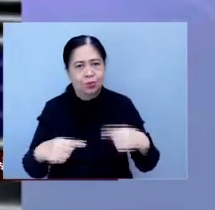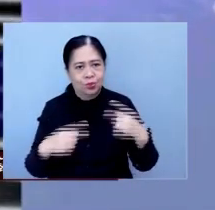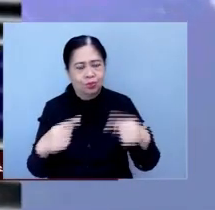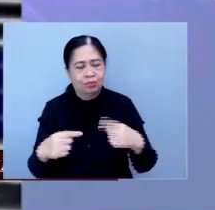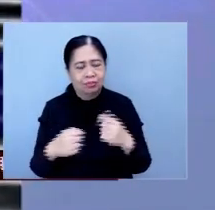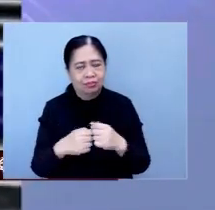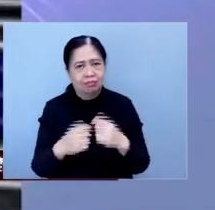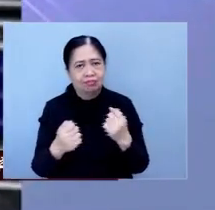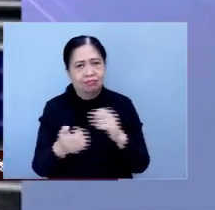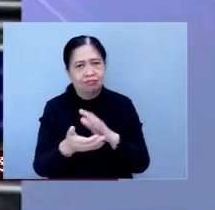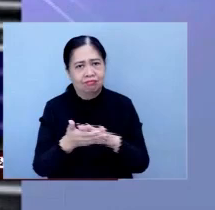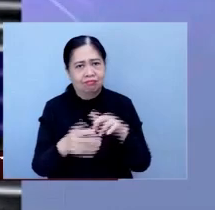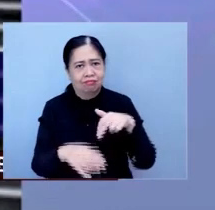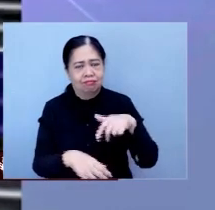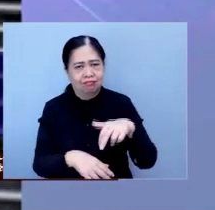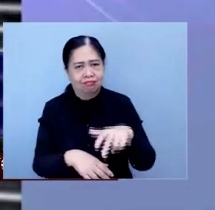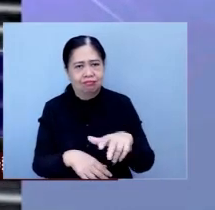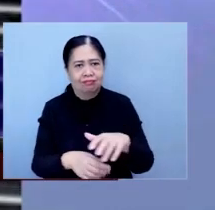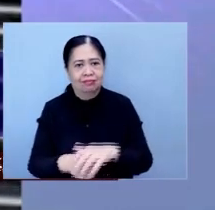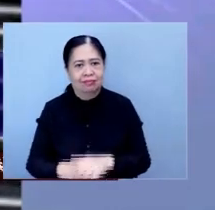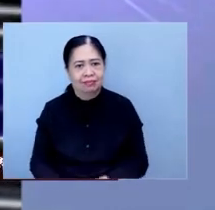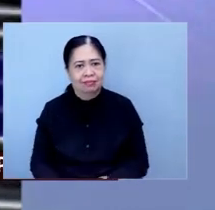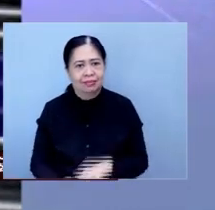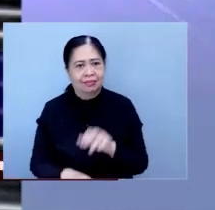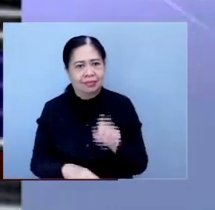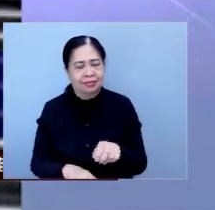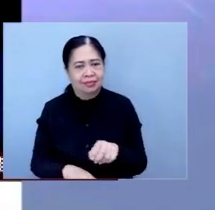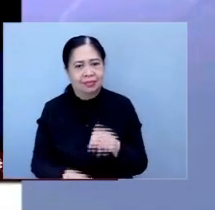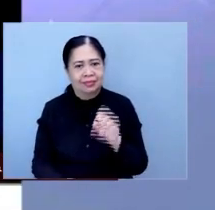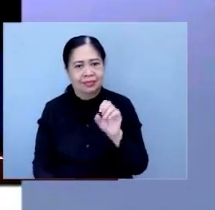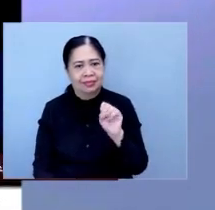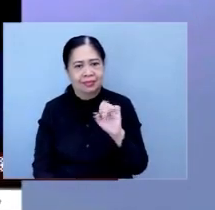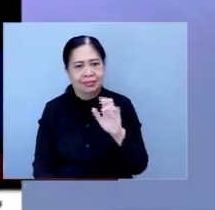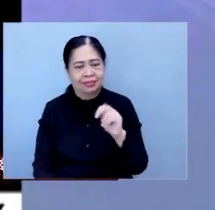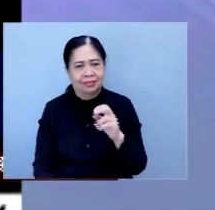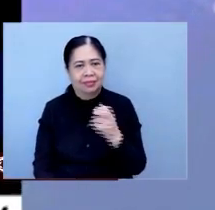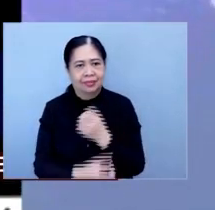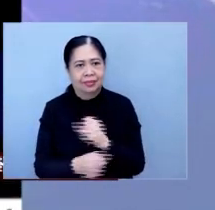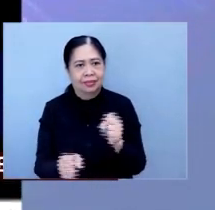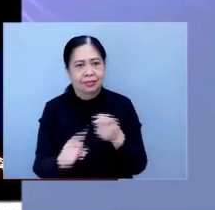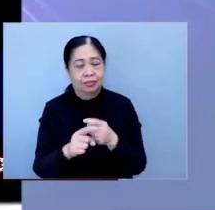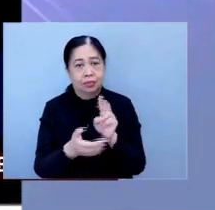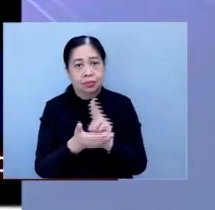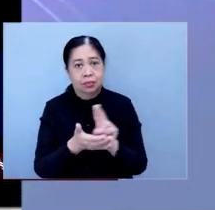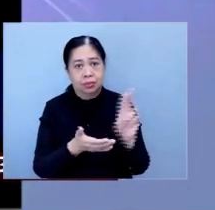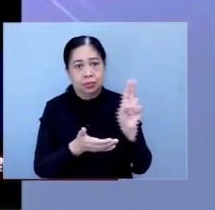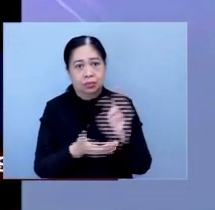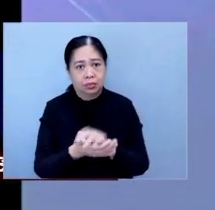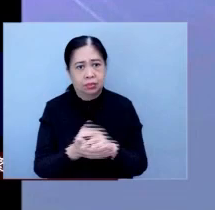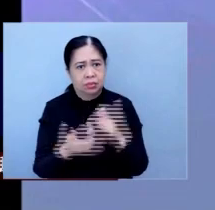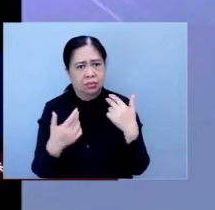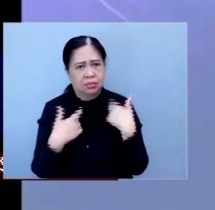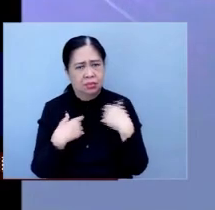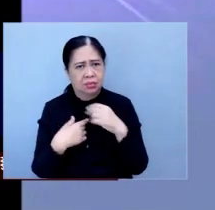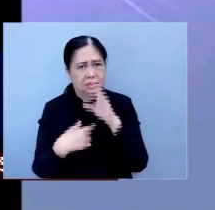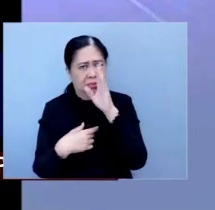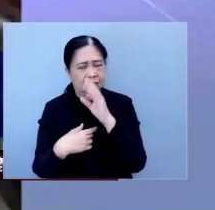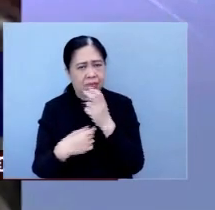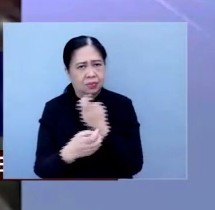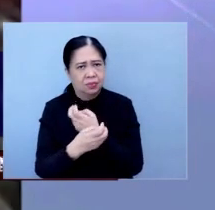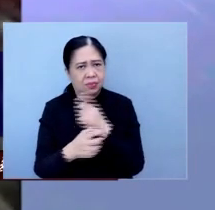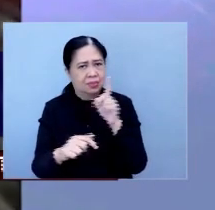makalakad ng maayos. Yan po si Sien, na-rescue siya sa isang universidad. Meron siyang spinal injury kaya hindi